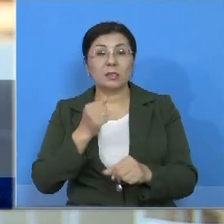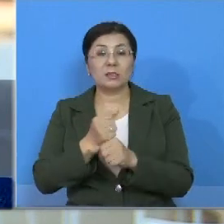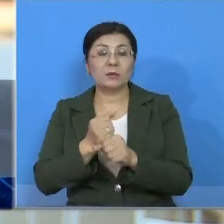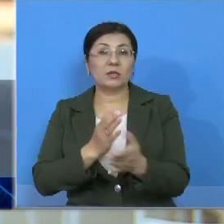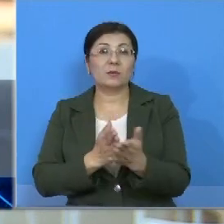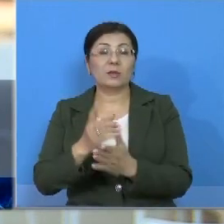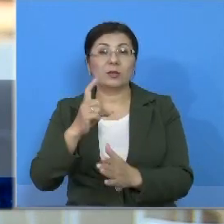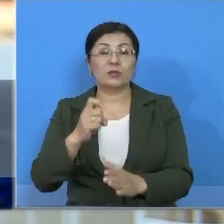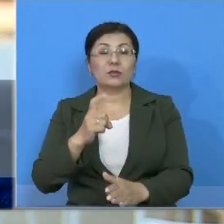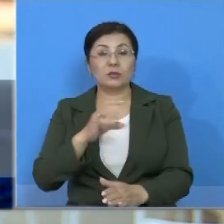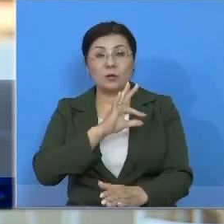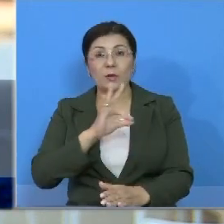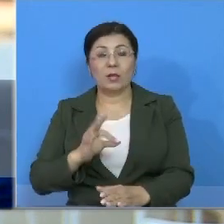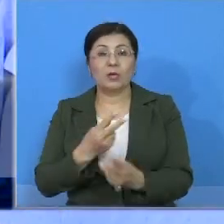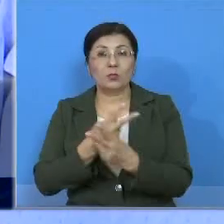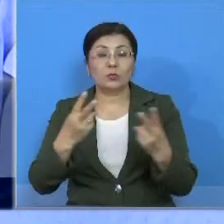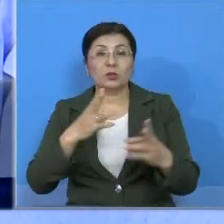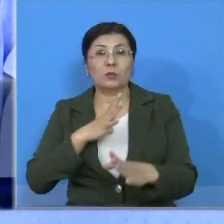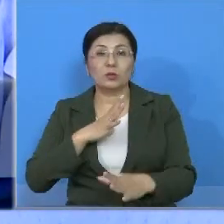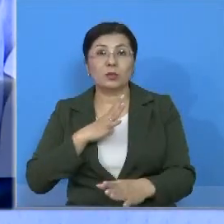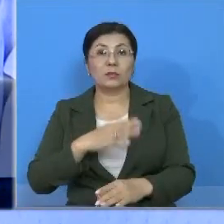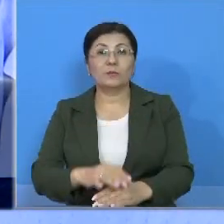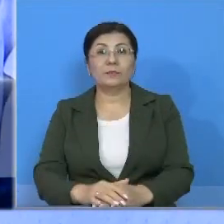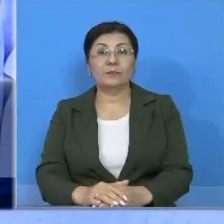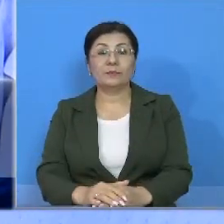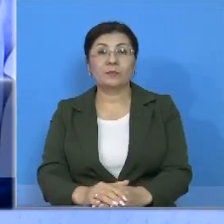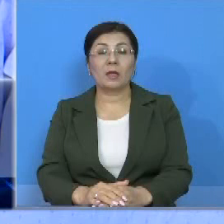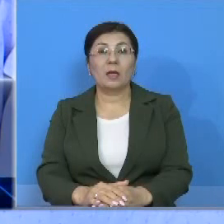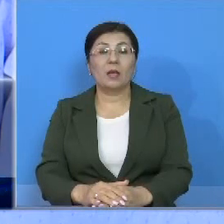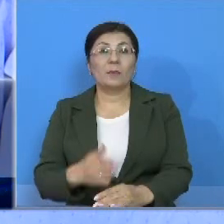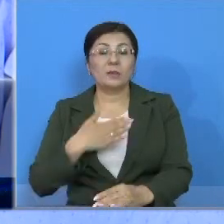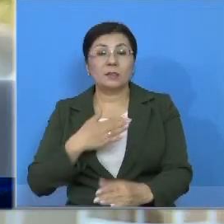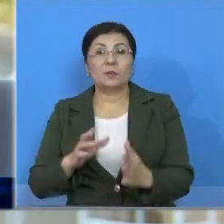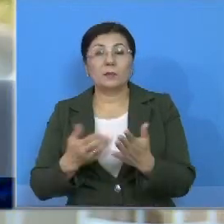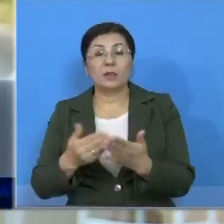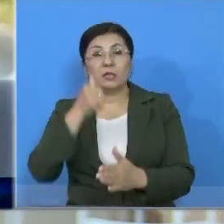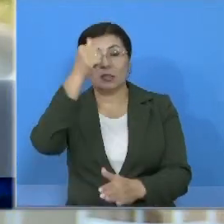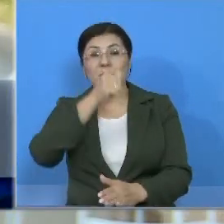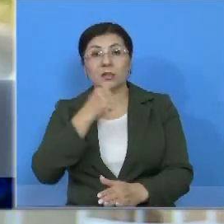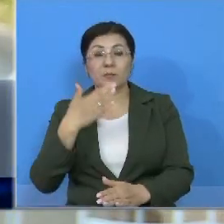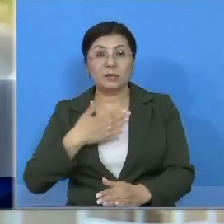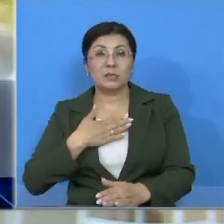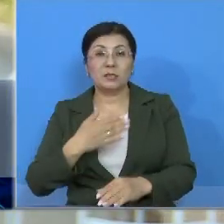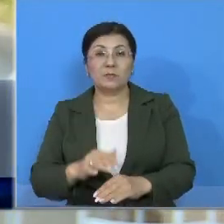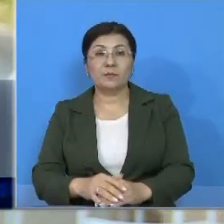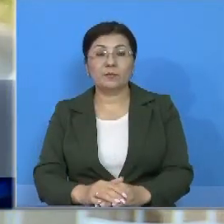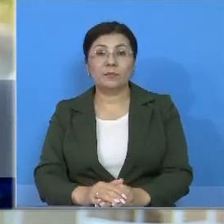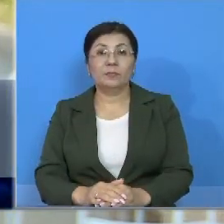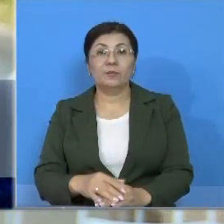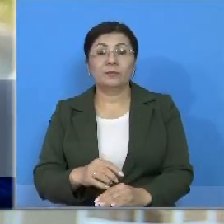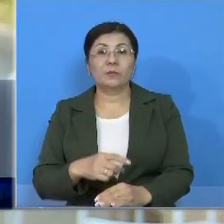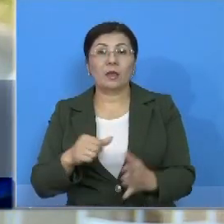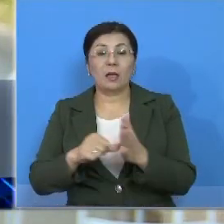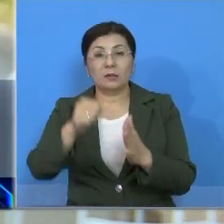қызметтің бәрі 100% көрсетіліп отыр, ешқандай бізге қоятын претензия жоқ дейді. Себебі біздің биылғы жылдың өзінде де осы бірінші